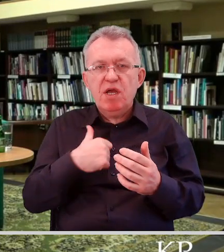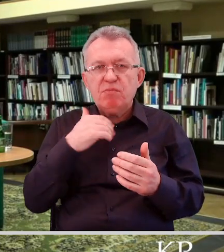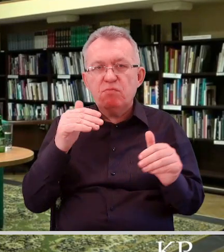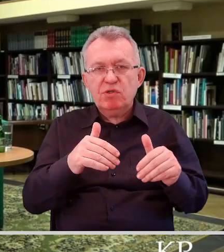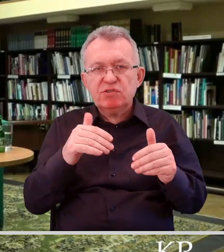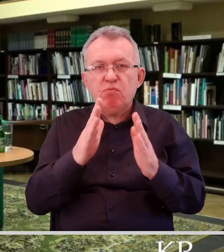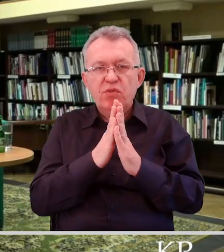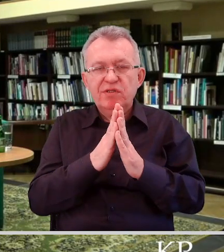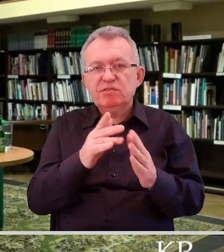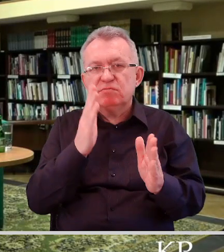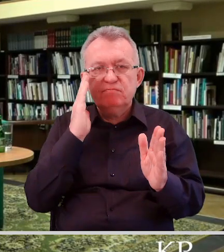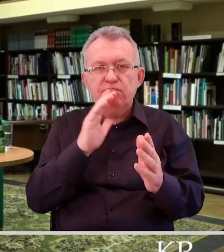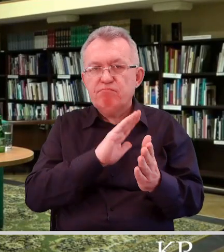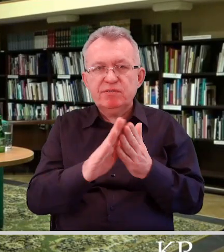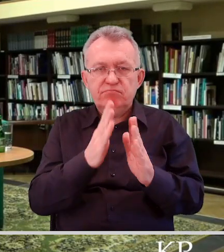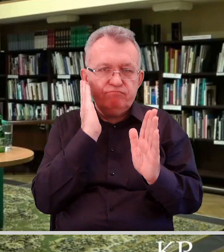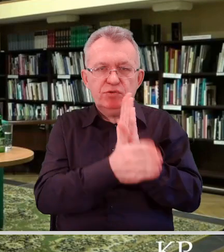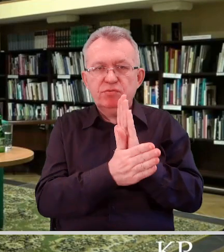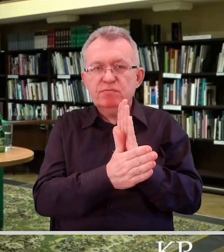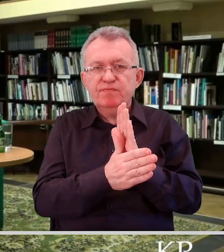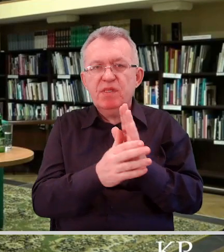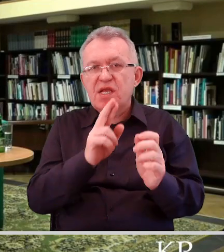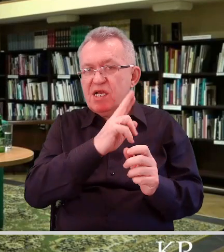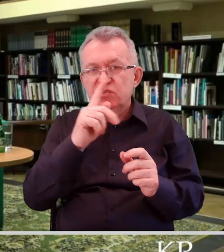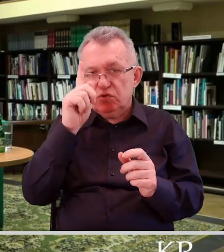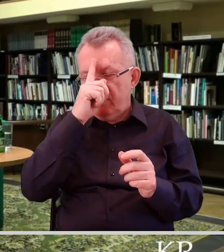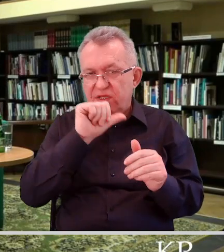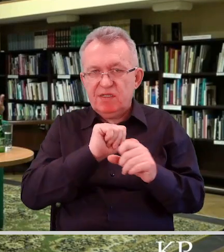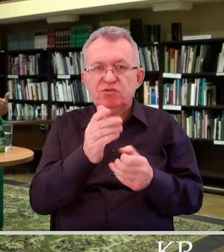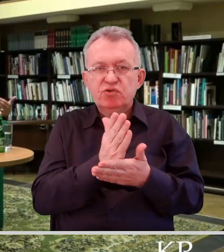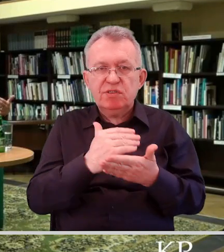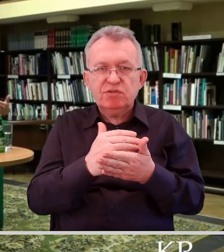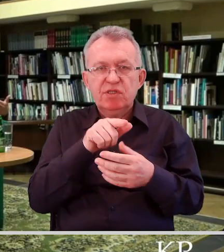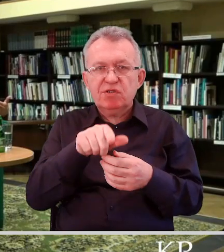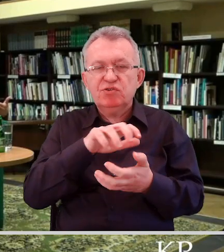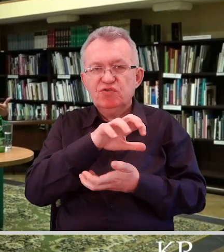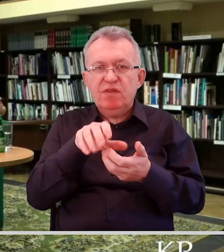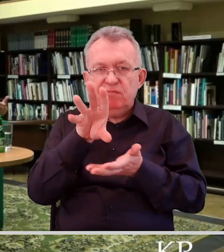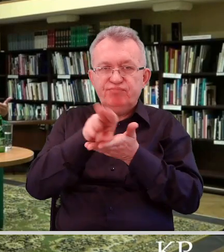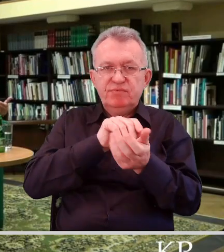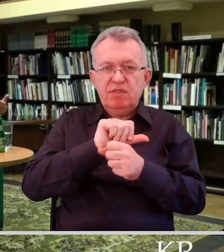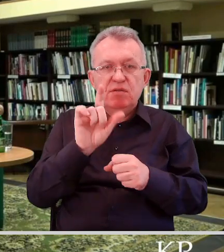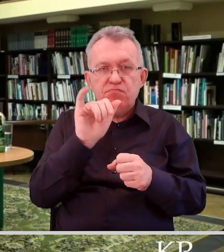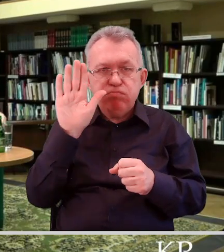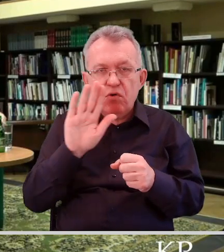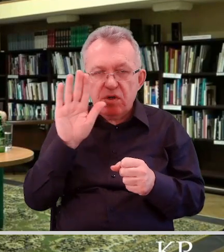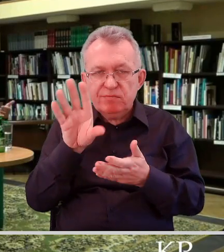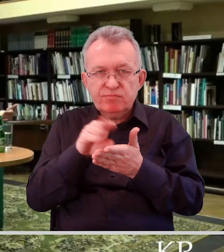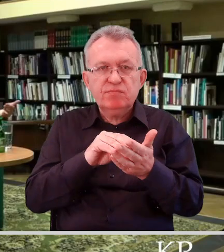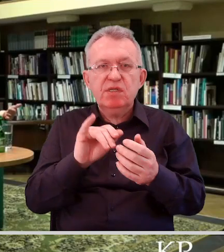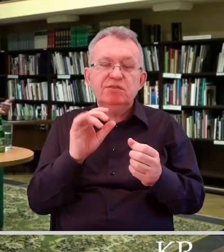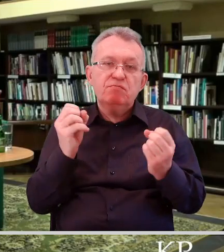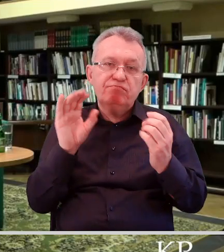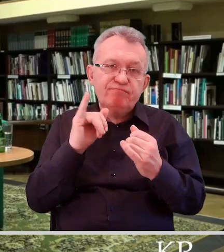móc modlić się bez pośredników, czyli że każdy człowiek jest częścią, odbicią tego świata i Boga, czy